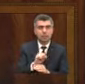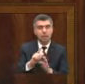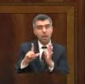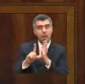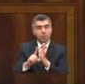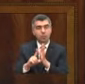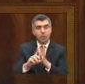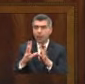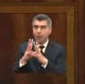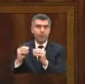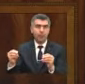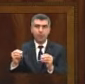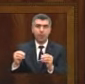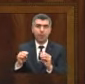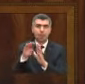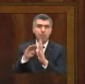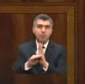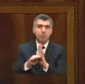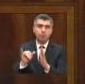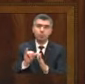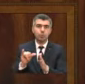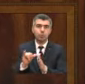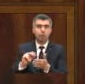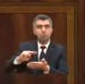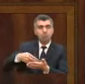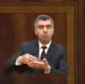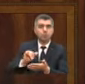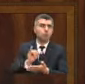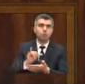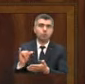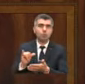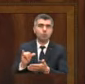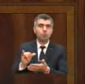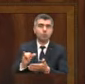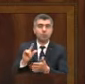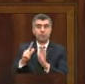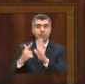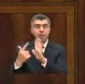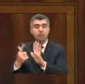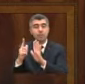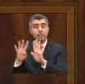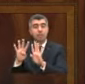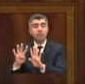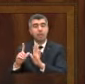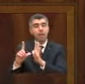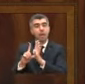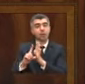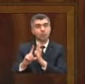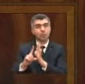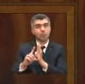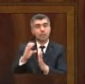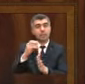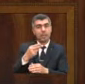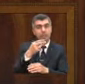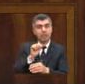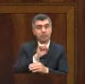الاداري ما كاينش. اليوم الا وقعوا في مشكل شكون غادي يبت؟ فين هو المجلس الاداري اللي كتنص عليه الماده 17 و18 في السينيسيس